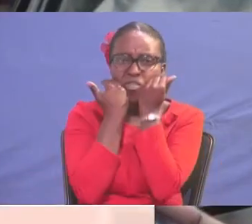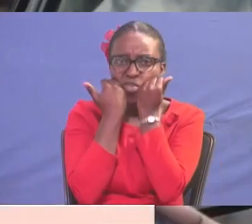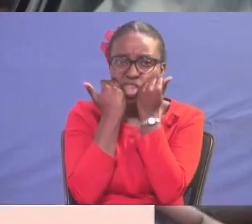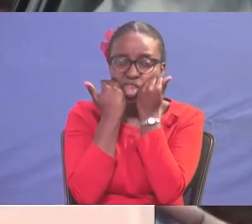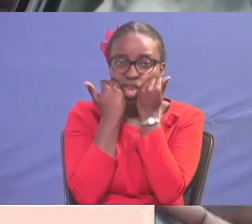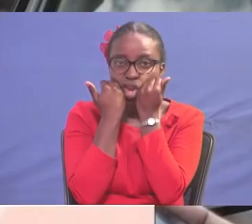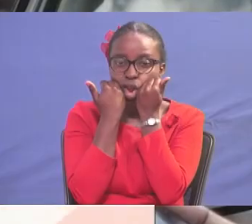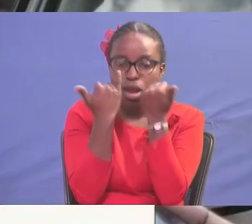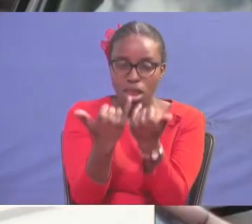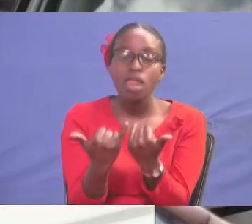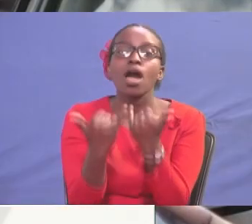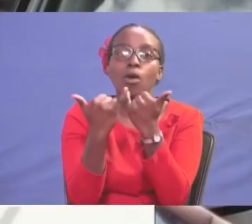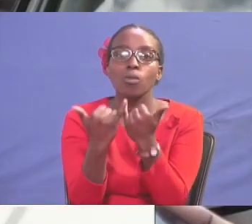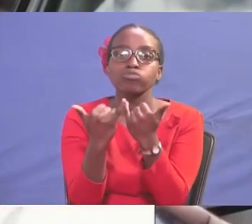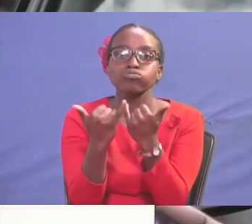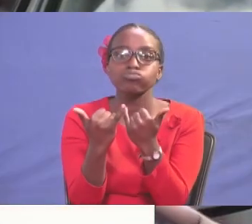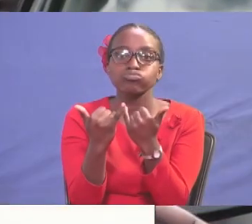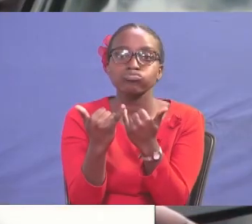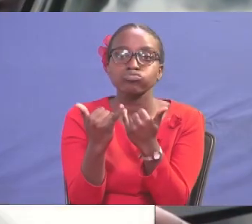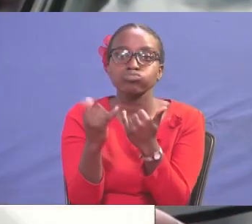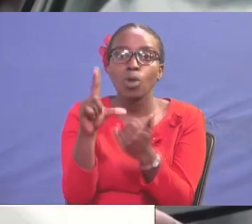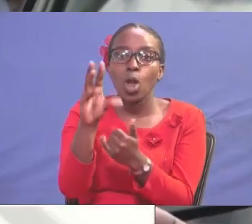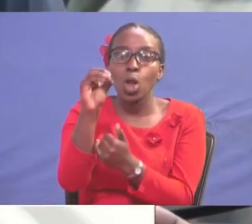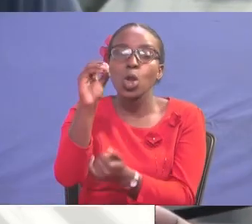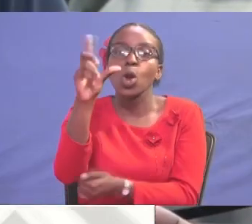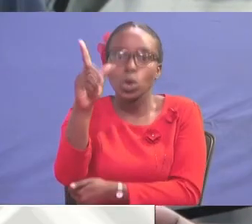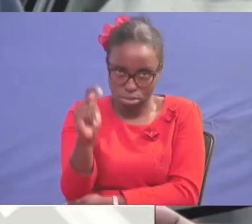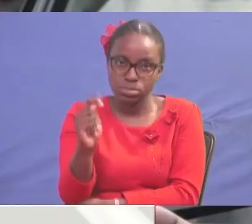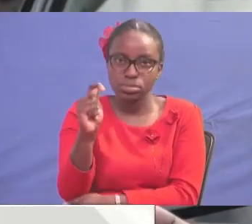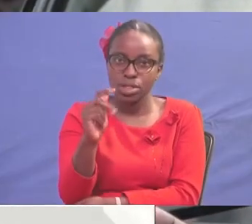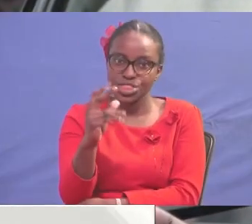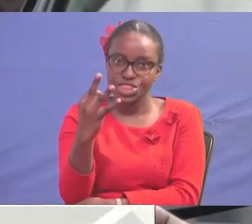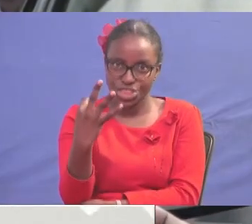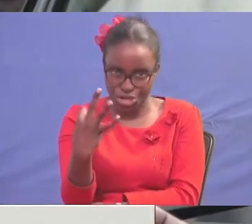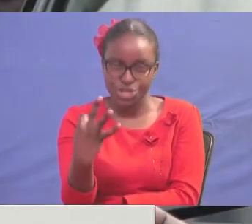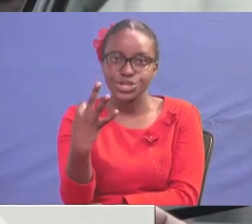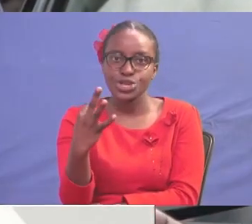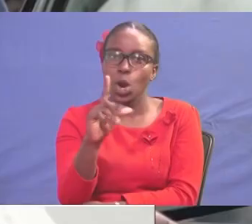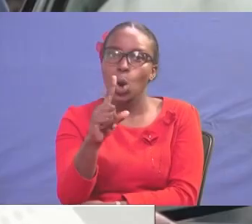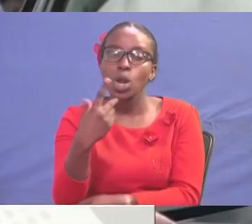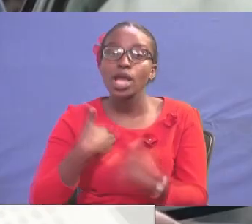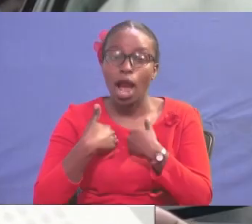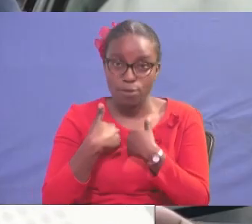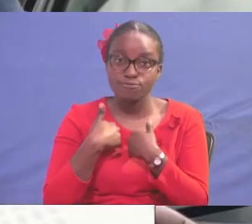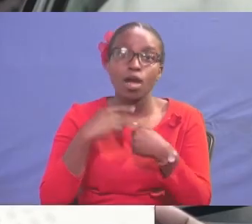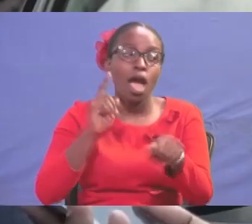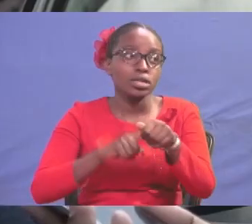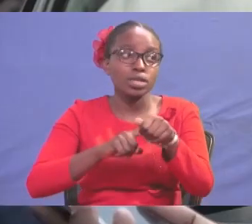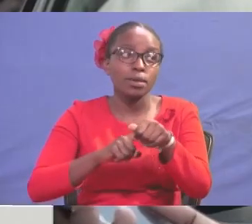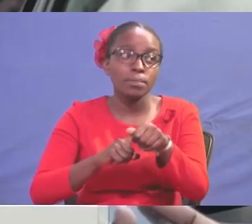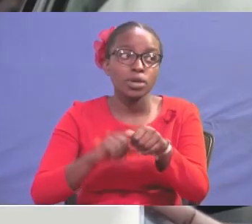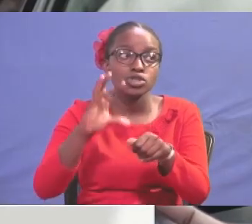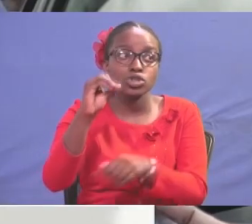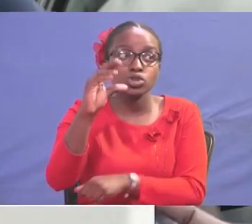nimeondoa loti tatu. Kwa hivyo Munawari ameondoa tatu, Alwaimu ameondoa tatu, Zilozorani